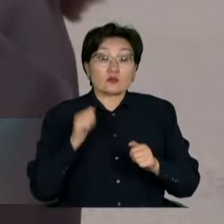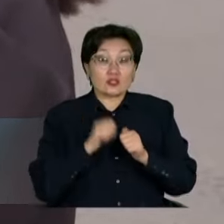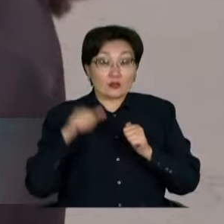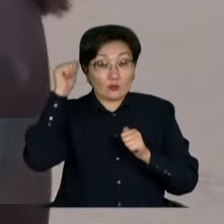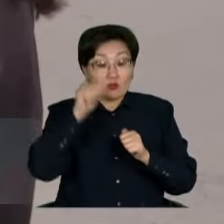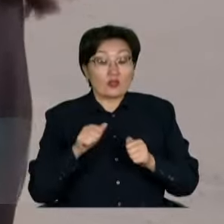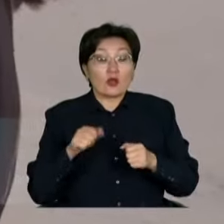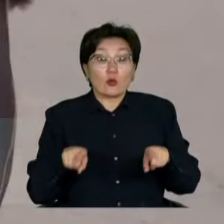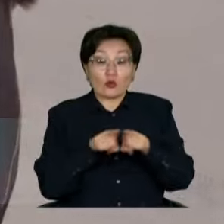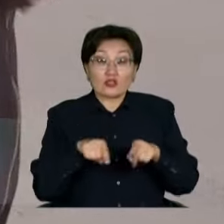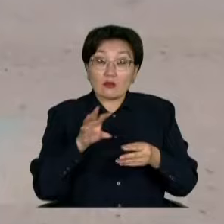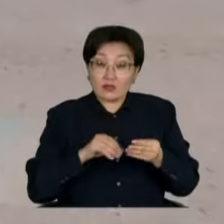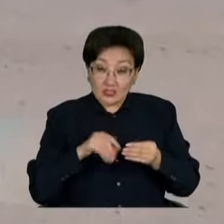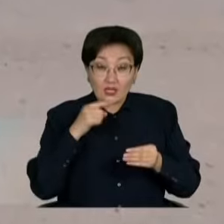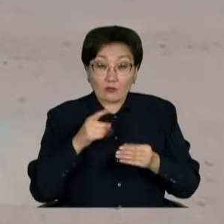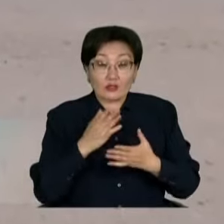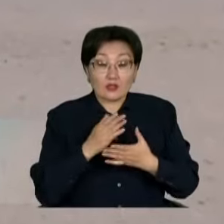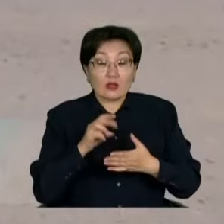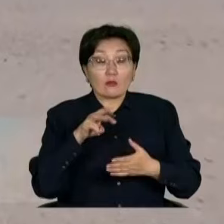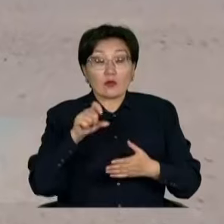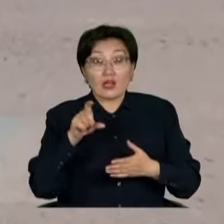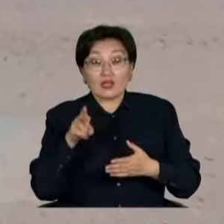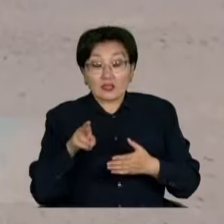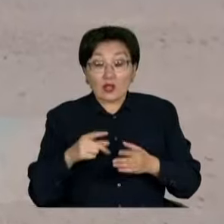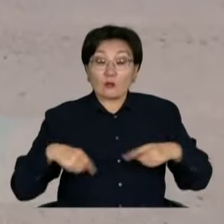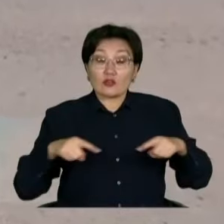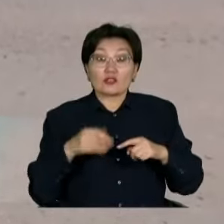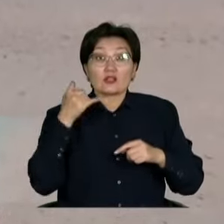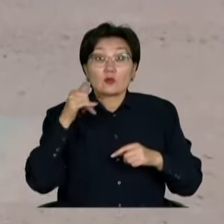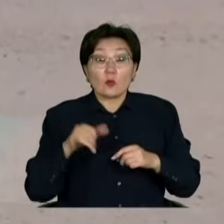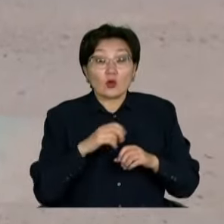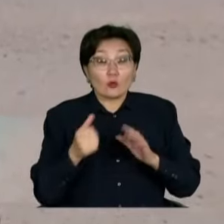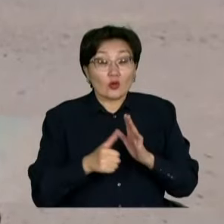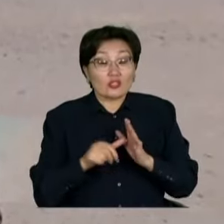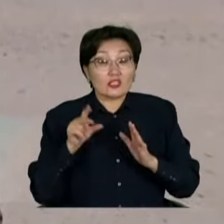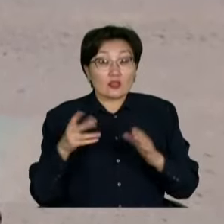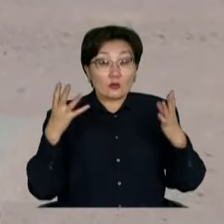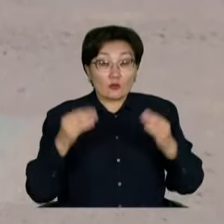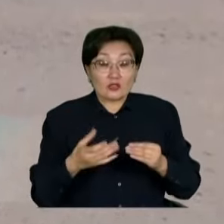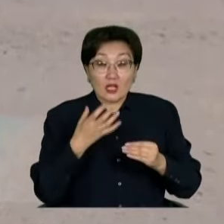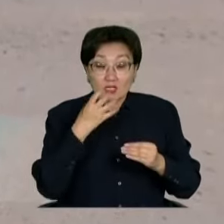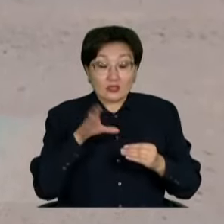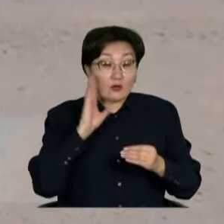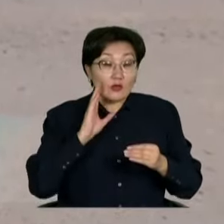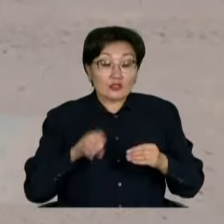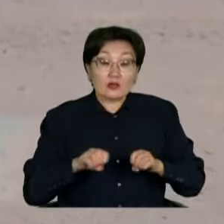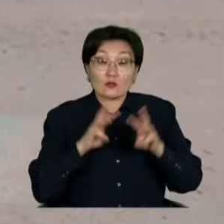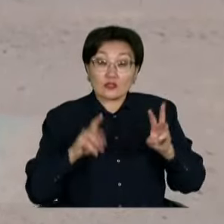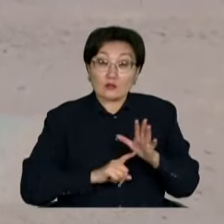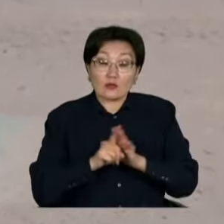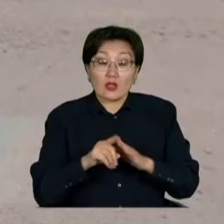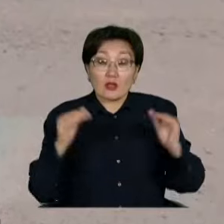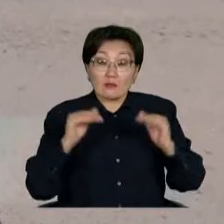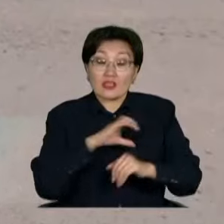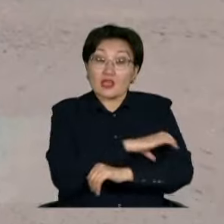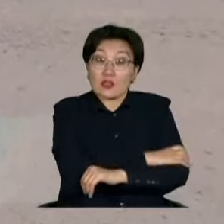осылай қайталанатынын да айтып қалды. Маек мекемесіне біз хабарластық. Олар 16 күн айтқан күндерінде ыстық суды қосты. Нормалды давлениемен жібердік